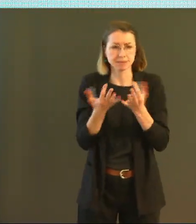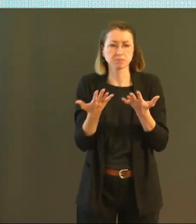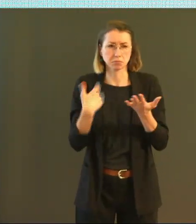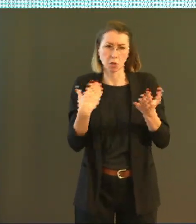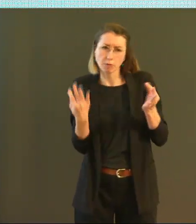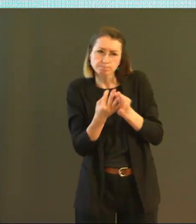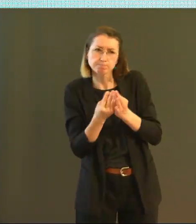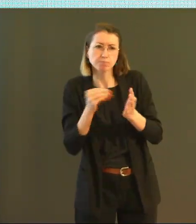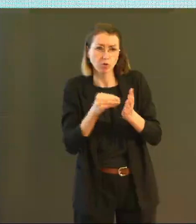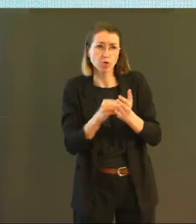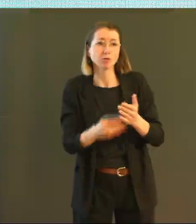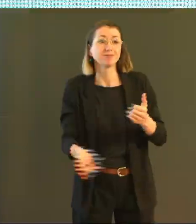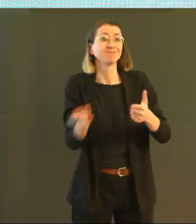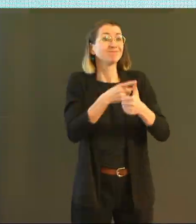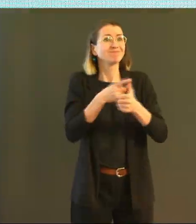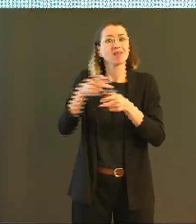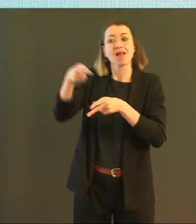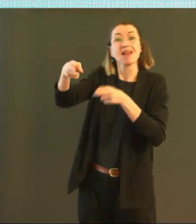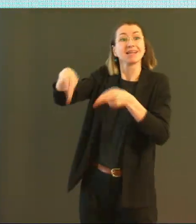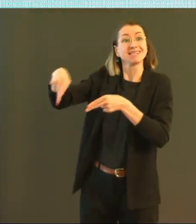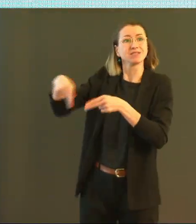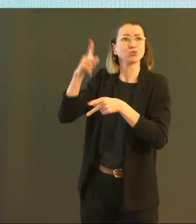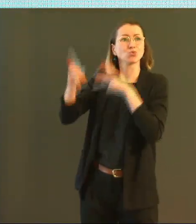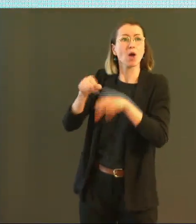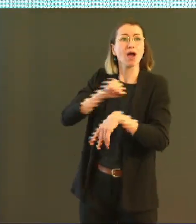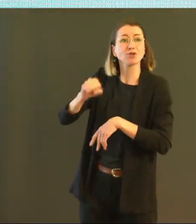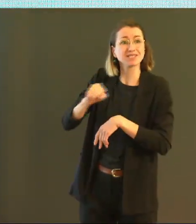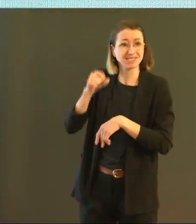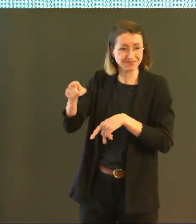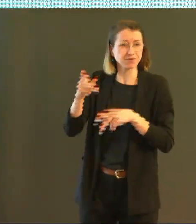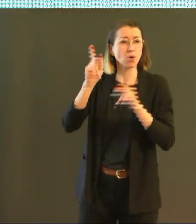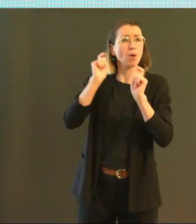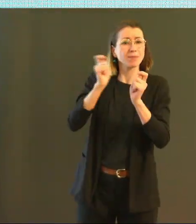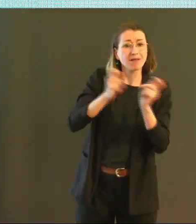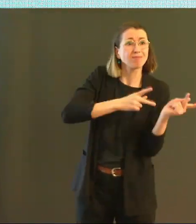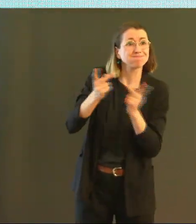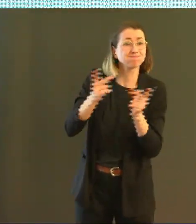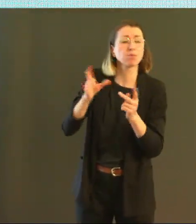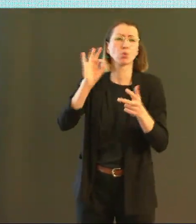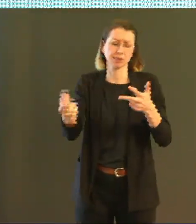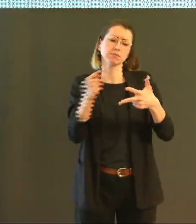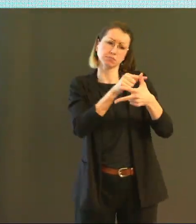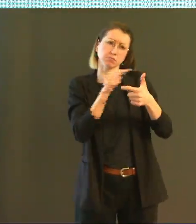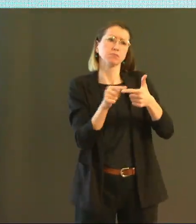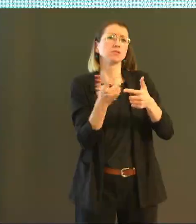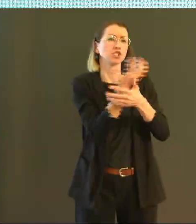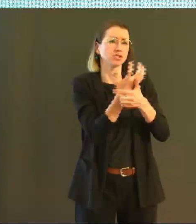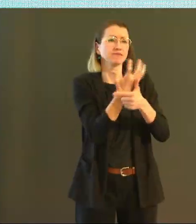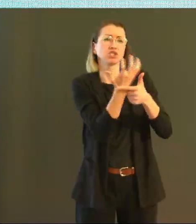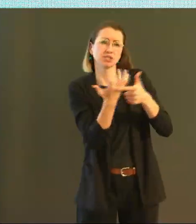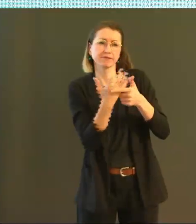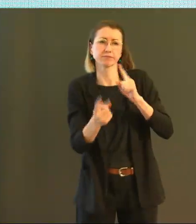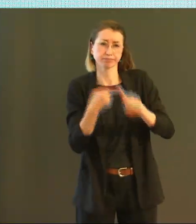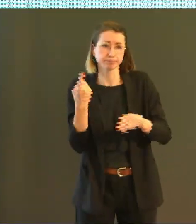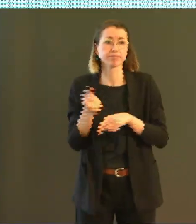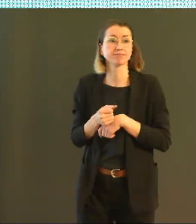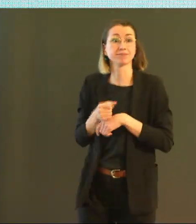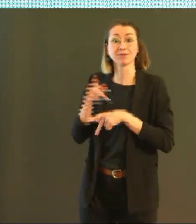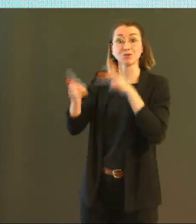et du nombre de patients hospitalisés l'occupation des soins intensifs est un indicateur qui est un indicateur cardiff